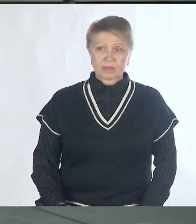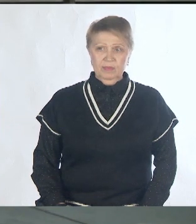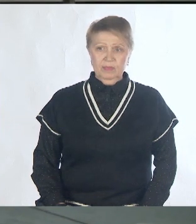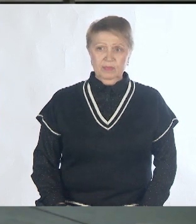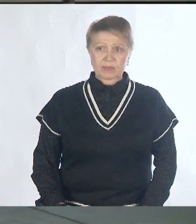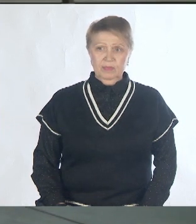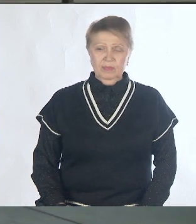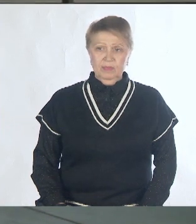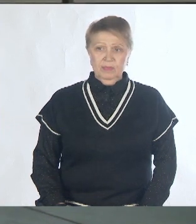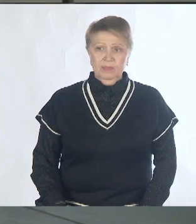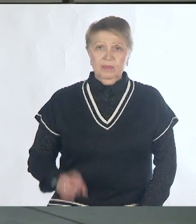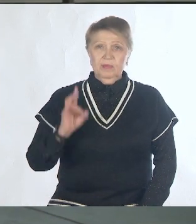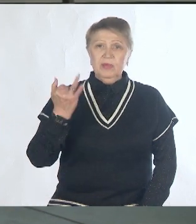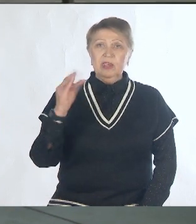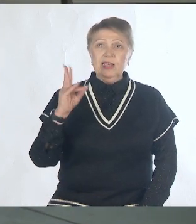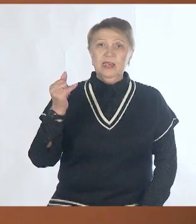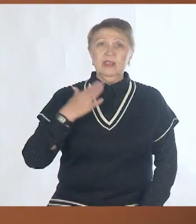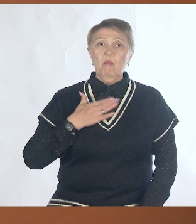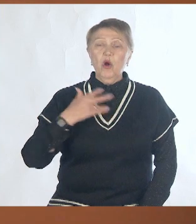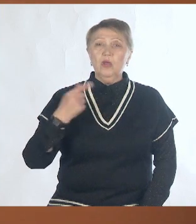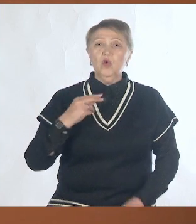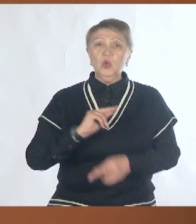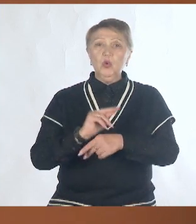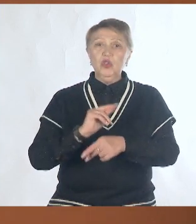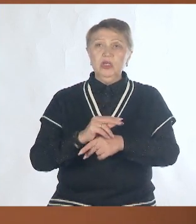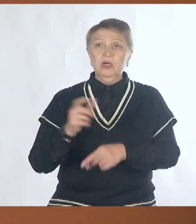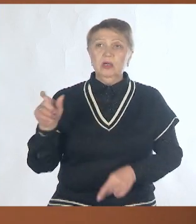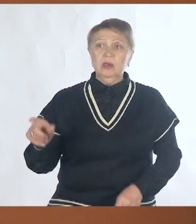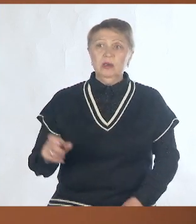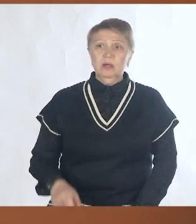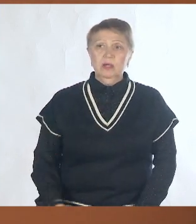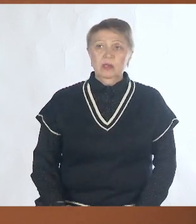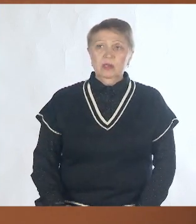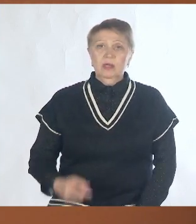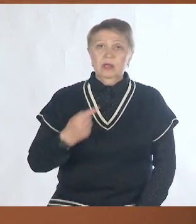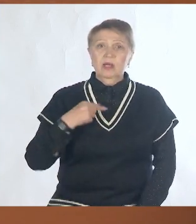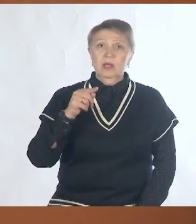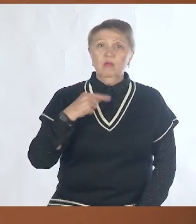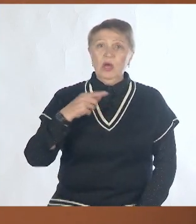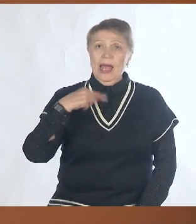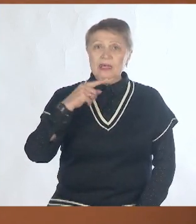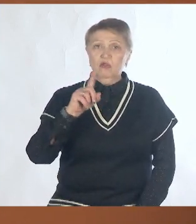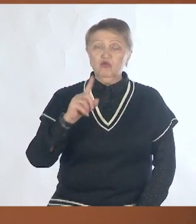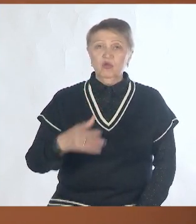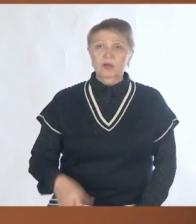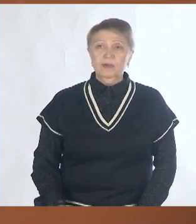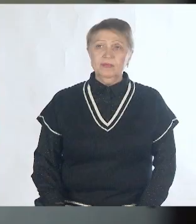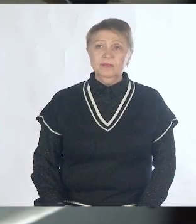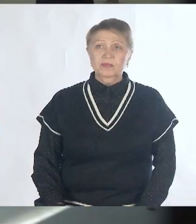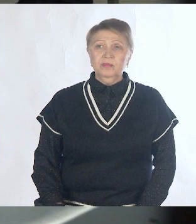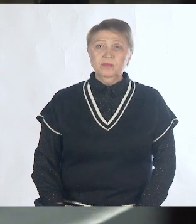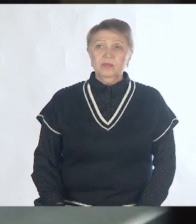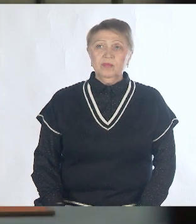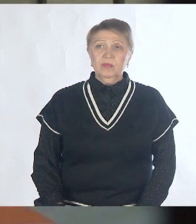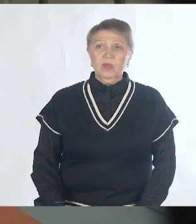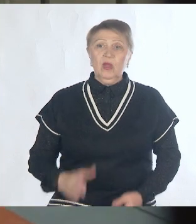никита песен мой подопечный я мутко то что пусть участвует во